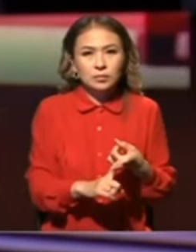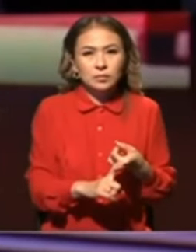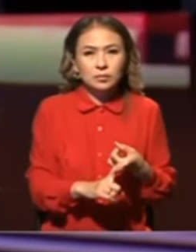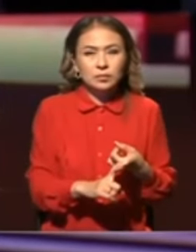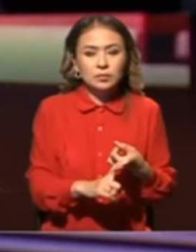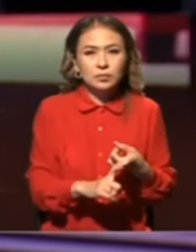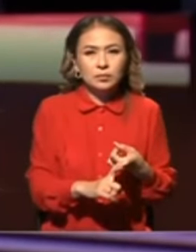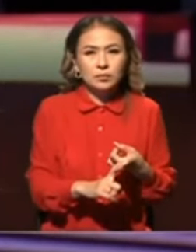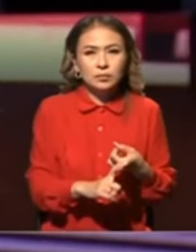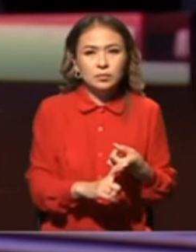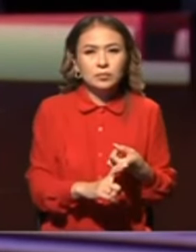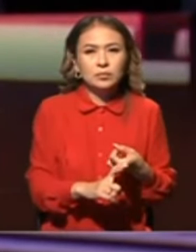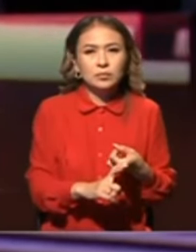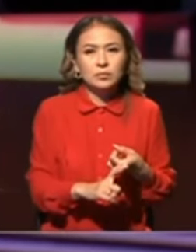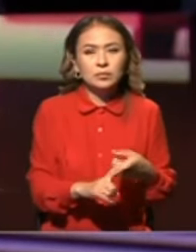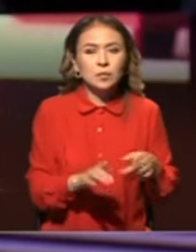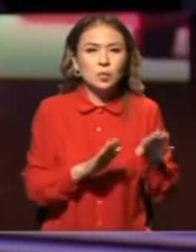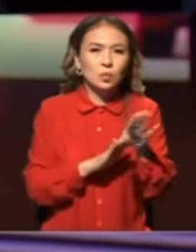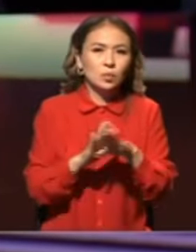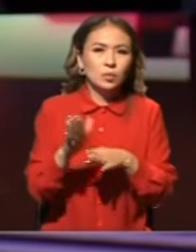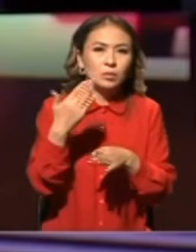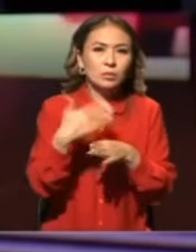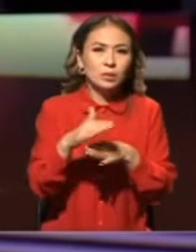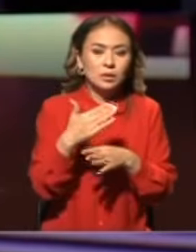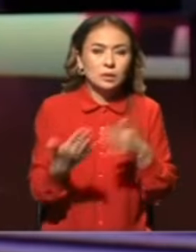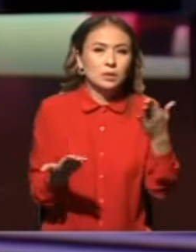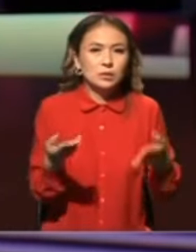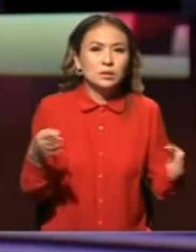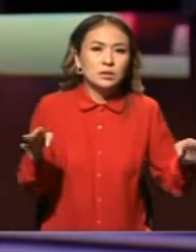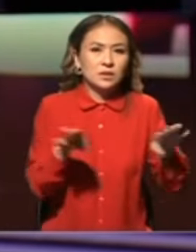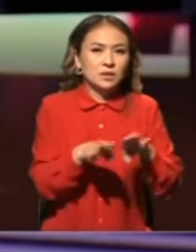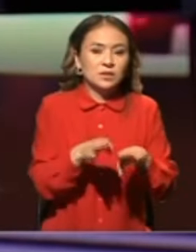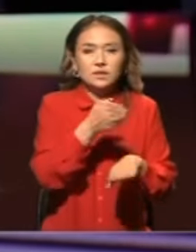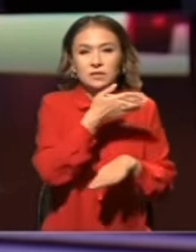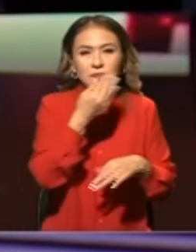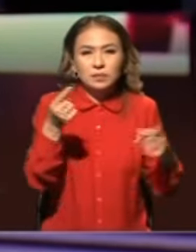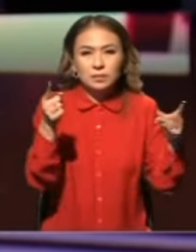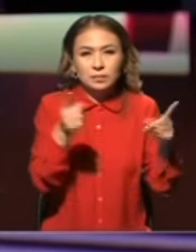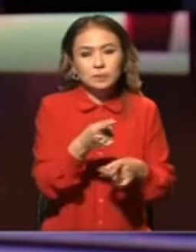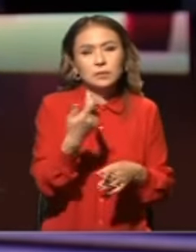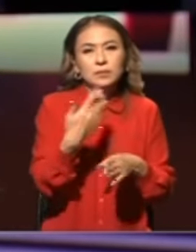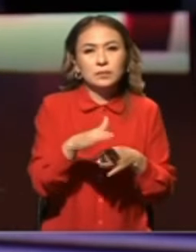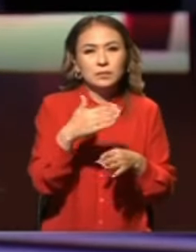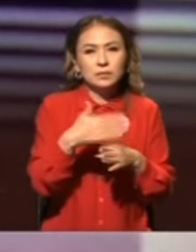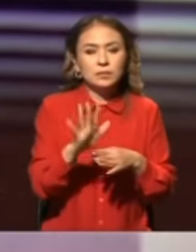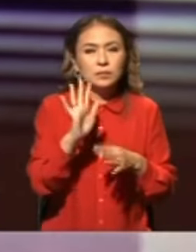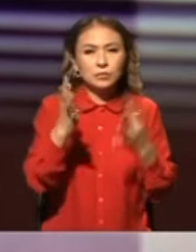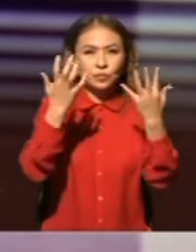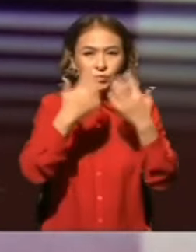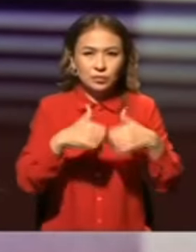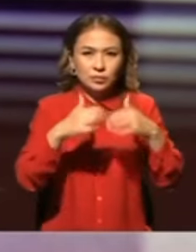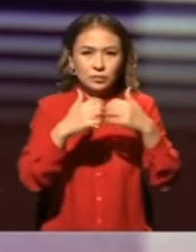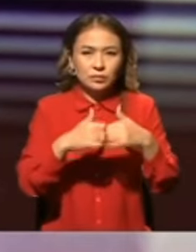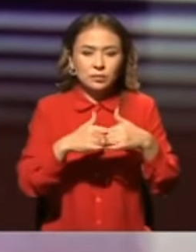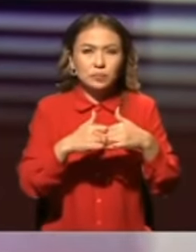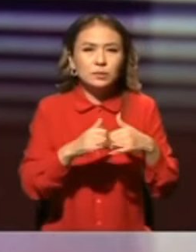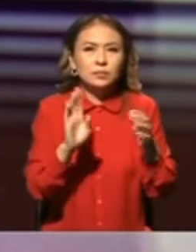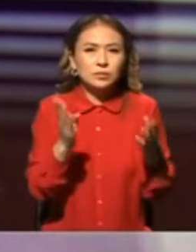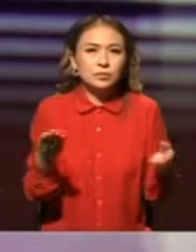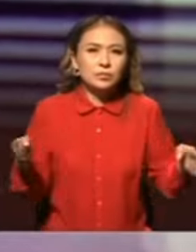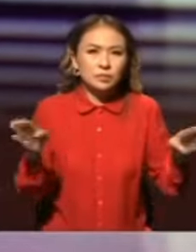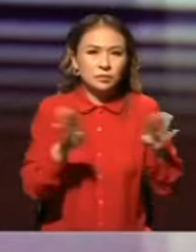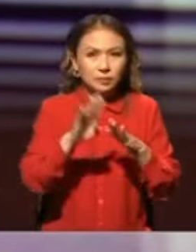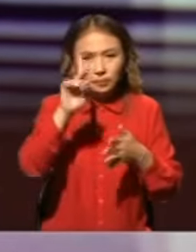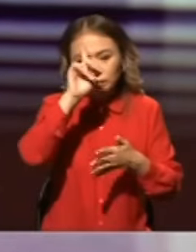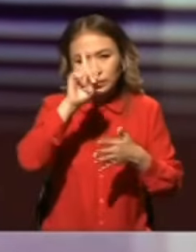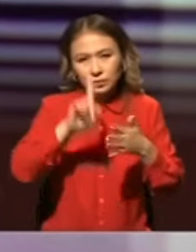отыр. Және толық несиесі жабылмаса да азғандай несиелерін жылдың аяғында оңдары есептеліп жабылады деген